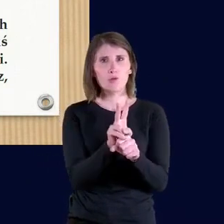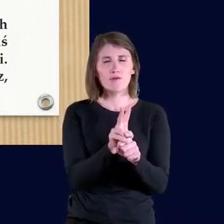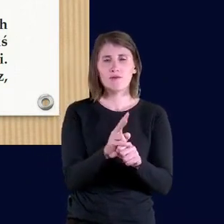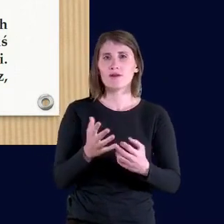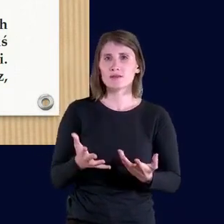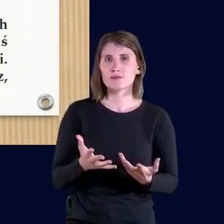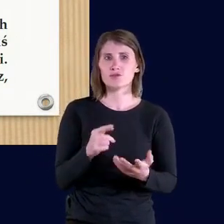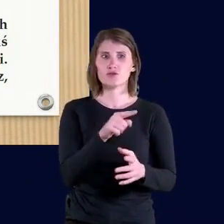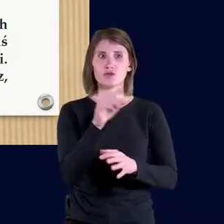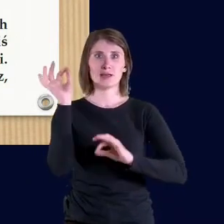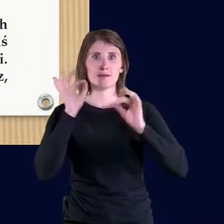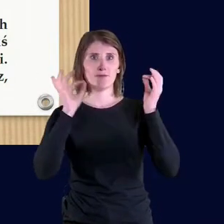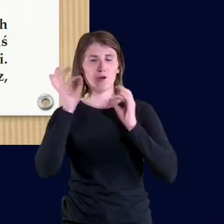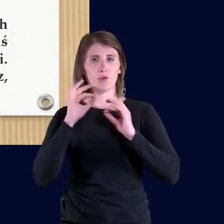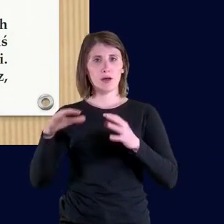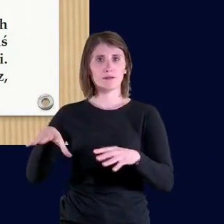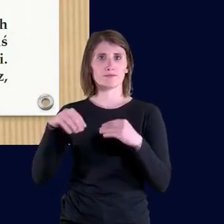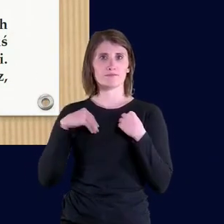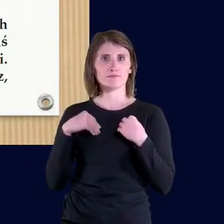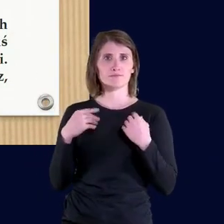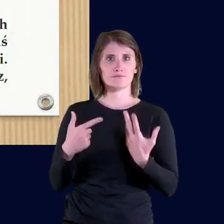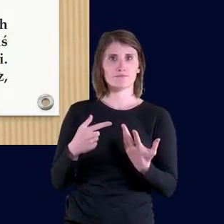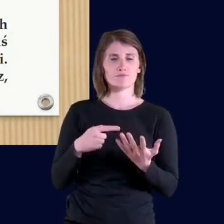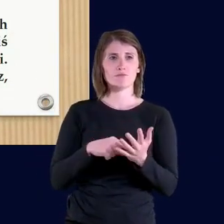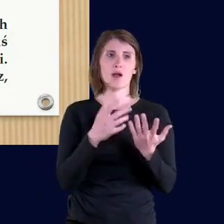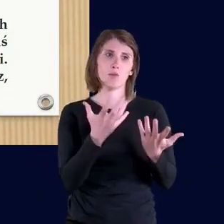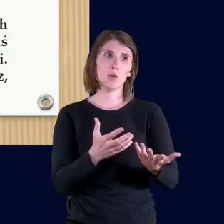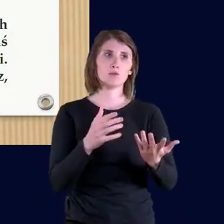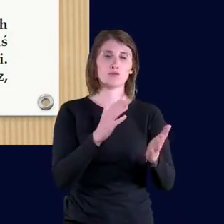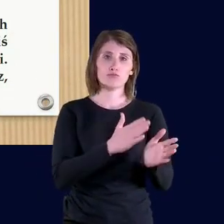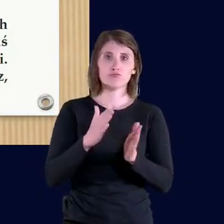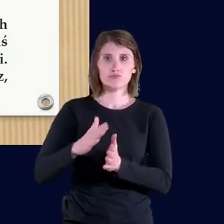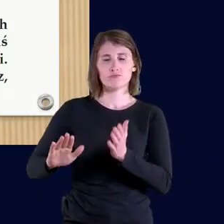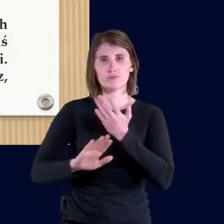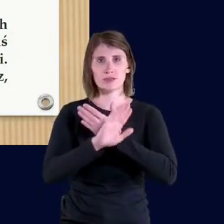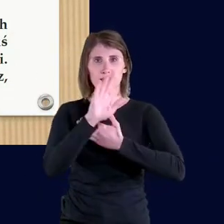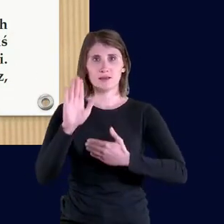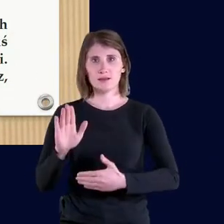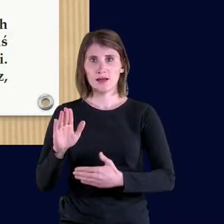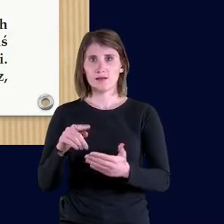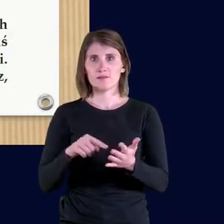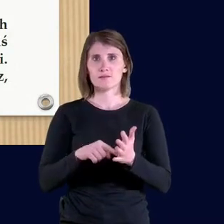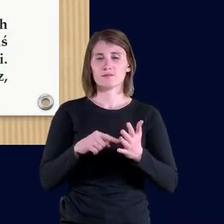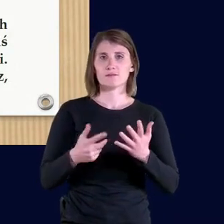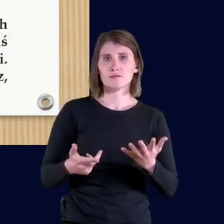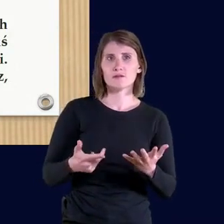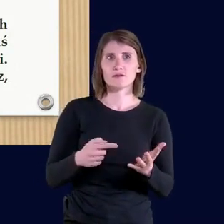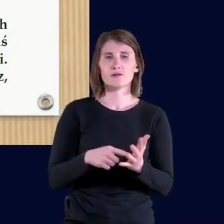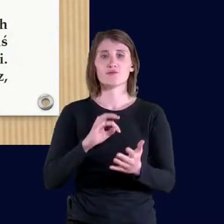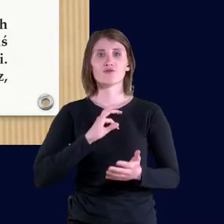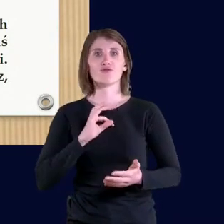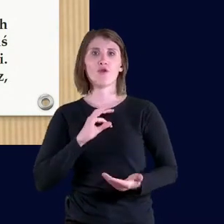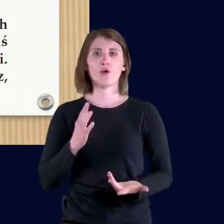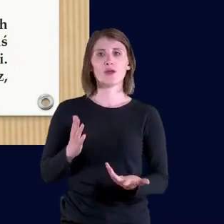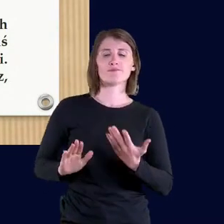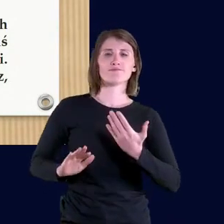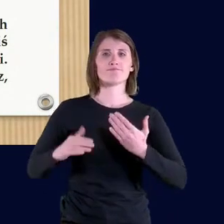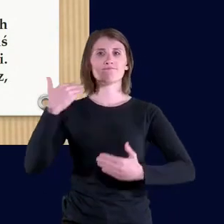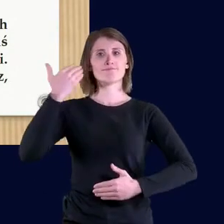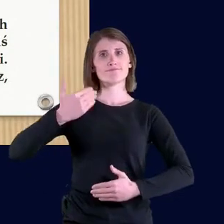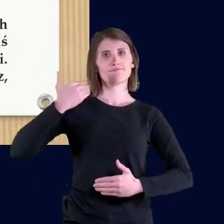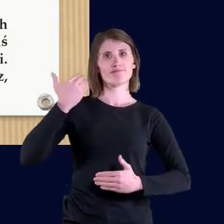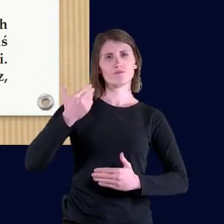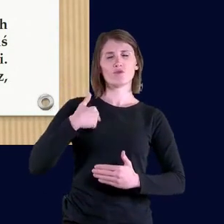wykorzystują Daną informację też czy przygotowują prezentację różnego rodzaju w swojej wystąpienia